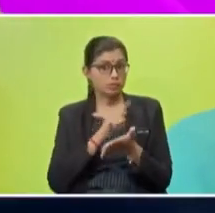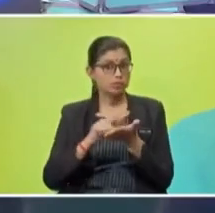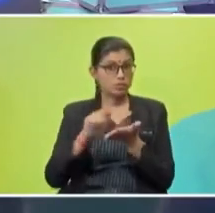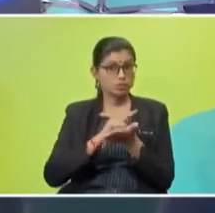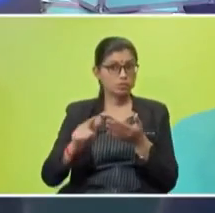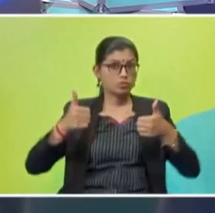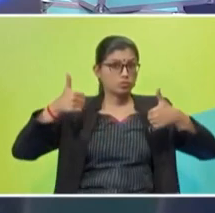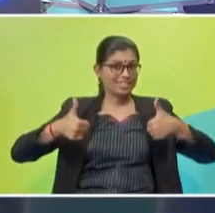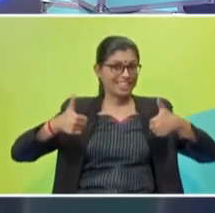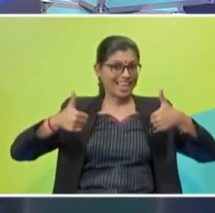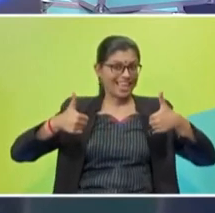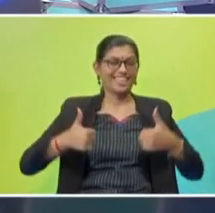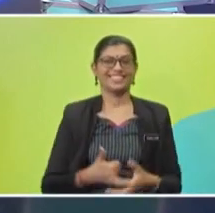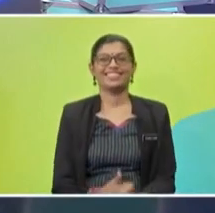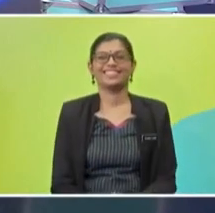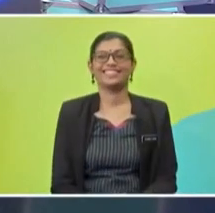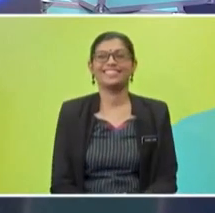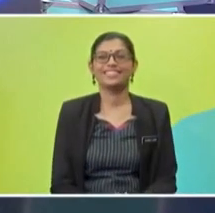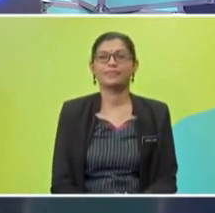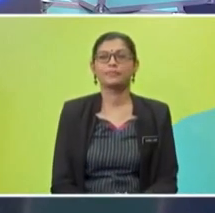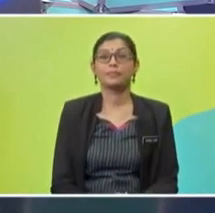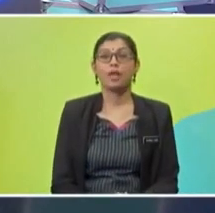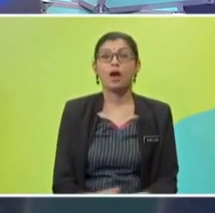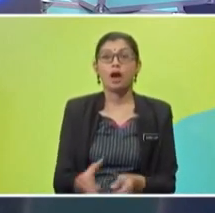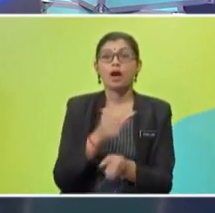sangat Alhamdulillah